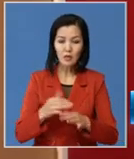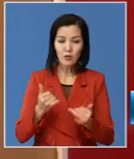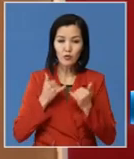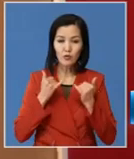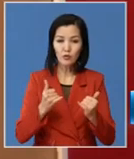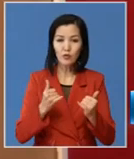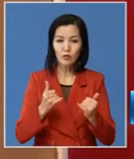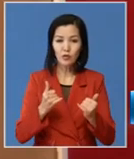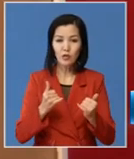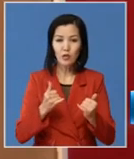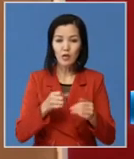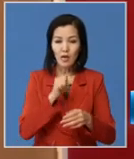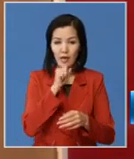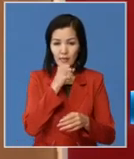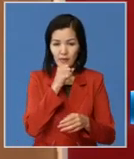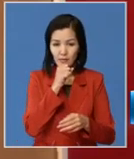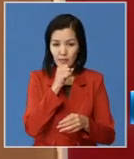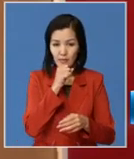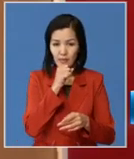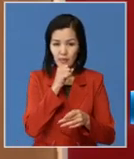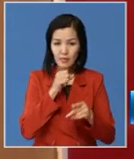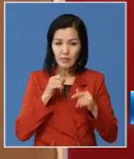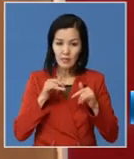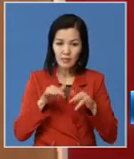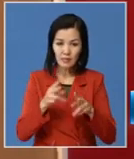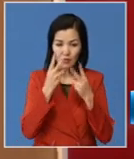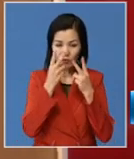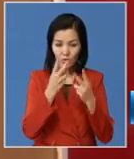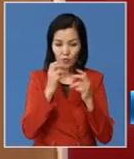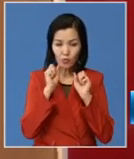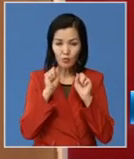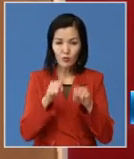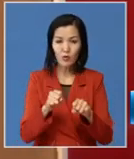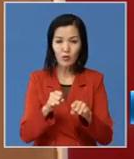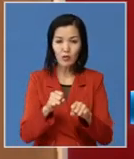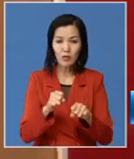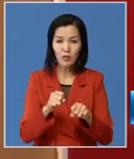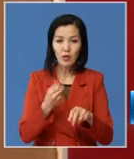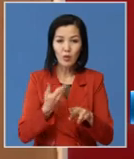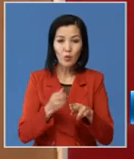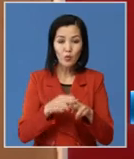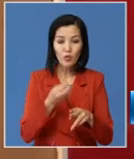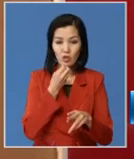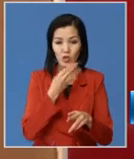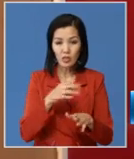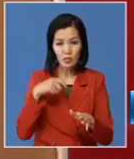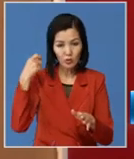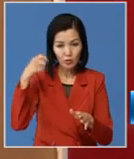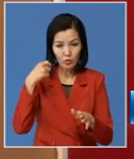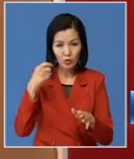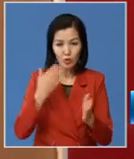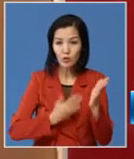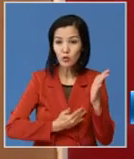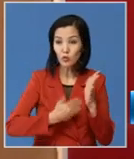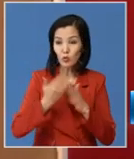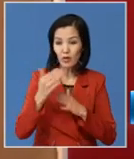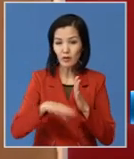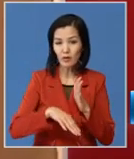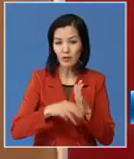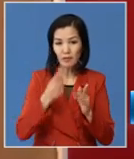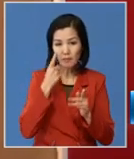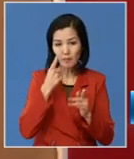сай үздіксіз өзгерістер жағдайындағы жаңа мүмкіндіктер сөз болды. Жобалаудың ұлттық жүйесін дамытуға қатысты ой-пікірлер